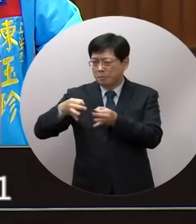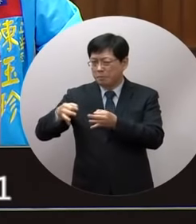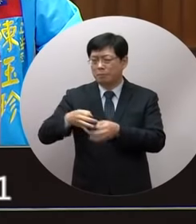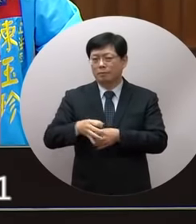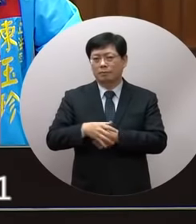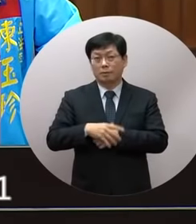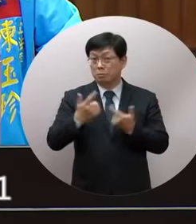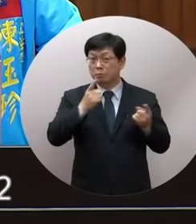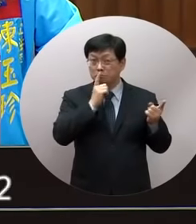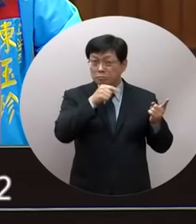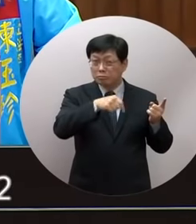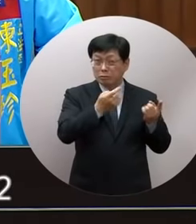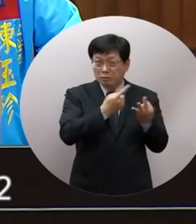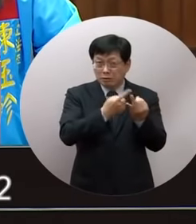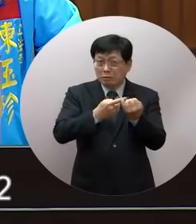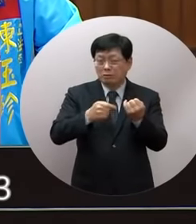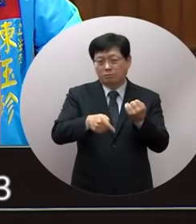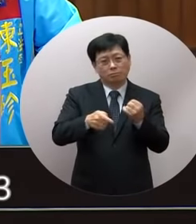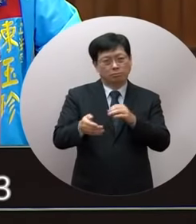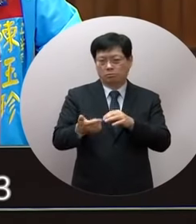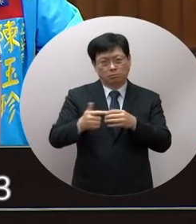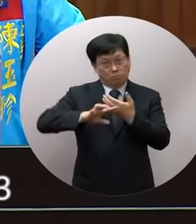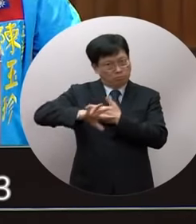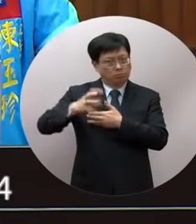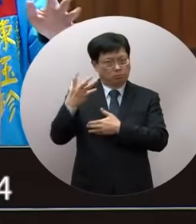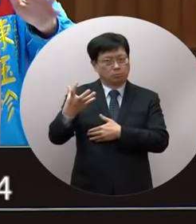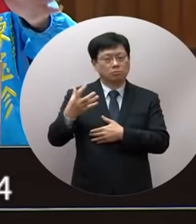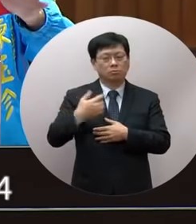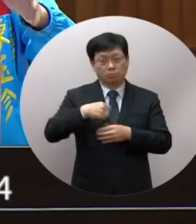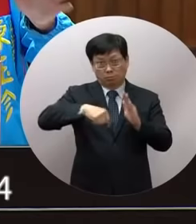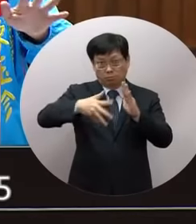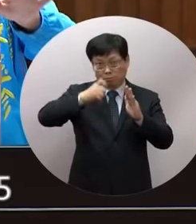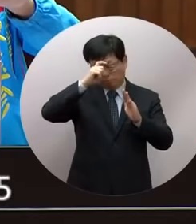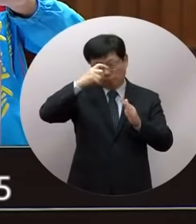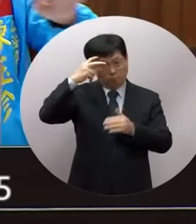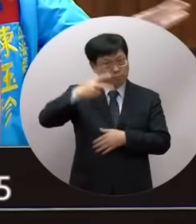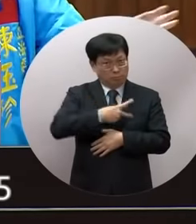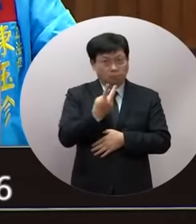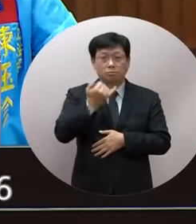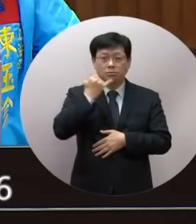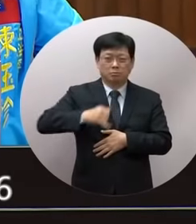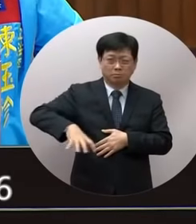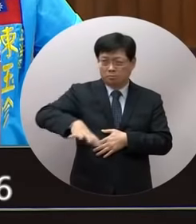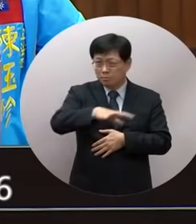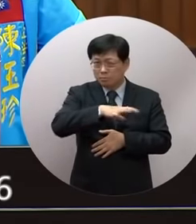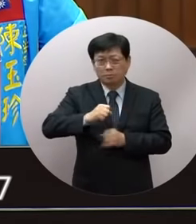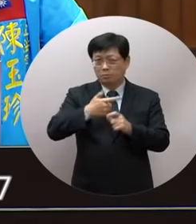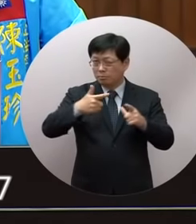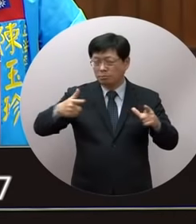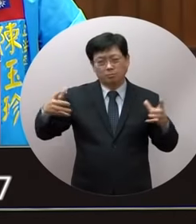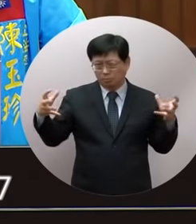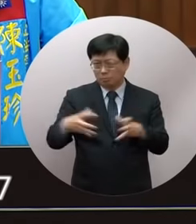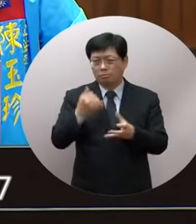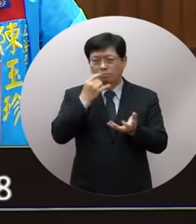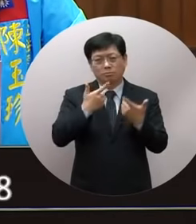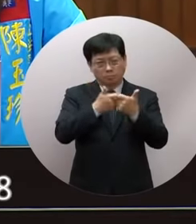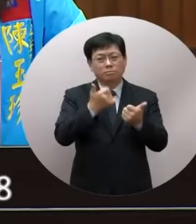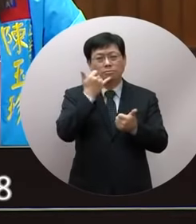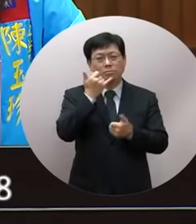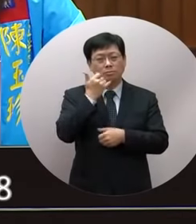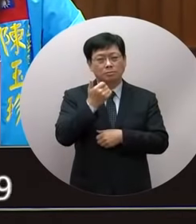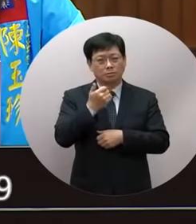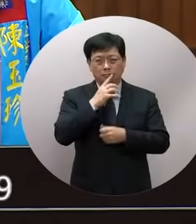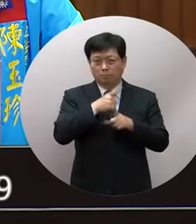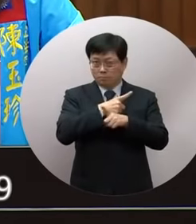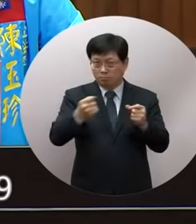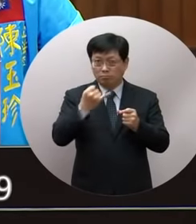说不只只有您上所提的这些产业，就院长现在是希望下个礼拜要宣布的时候，就所有的产业都可以适用，都可以